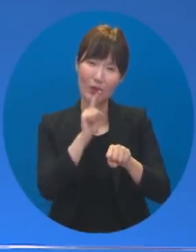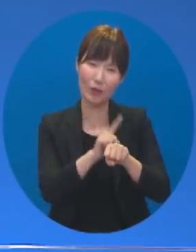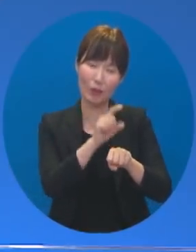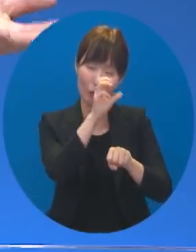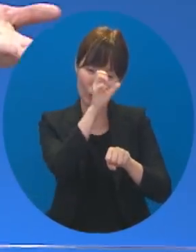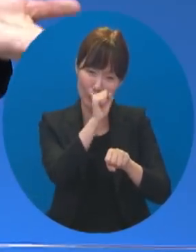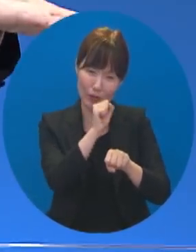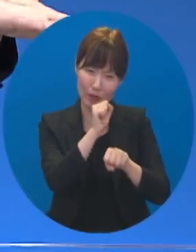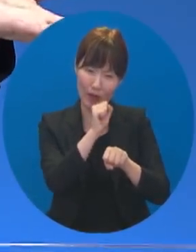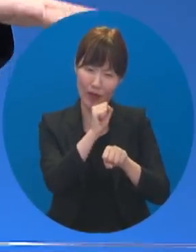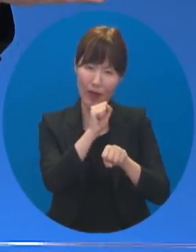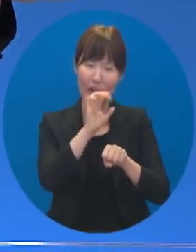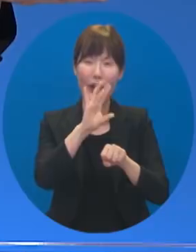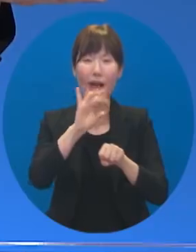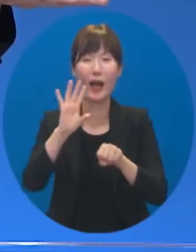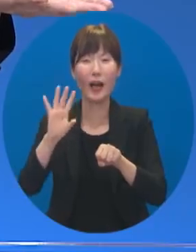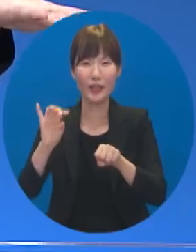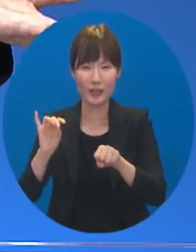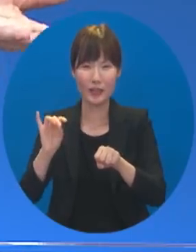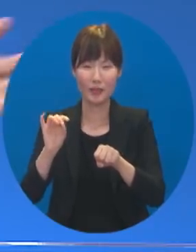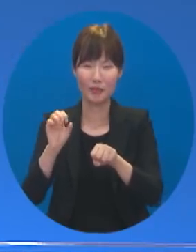잘 받아주는 또 우리 수혜가 있고